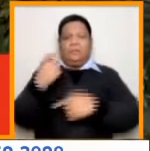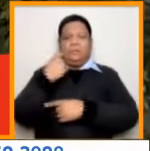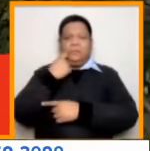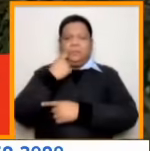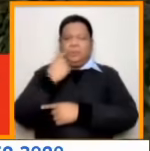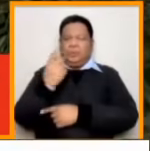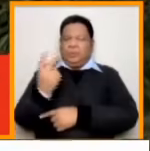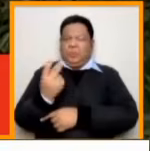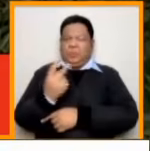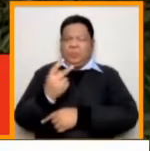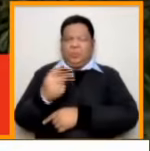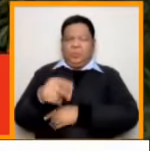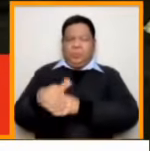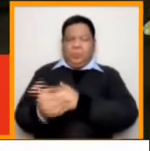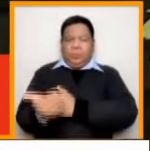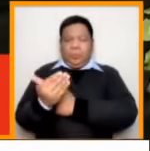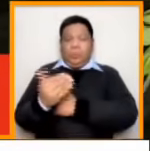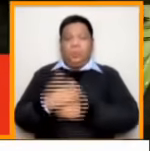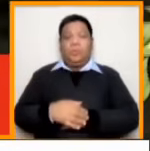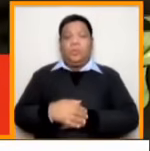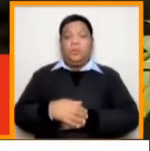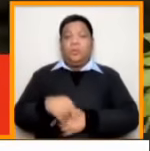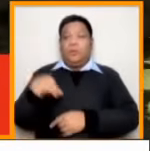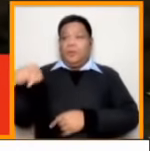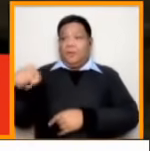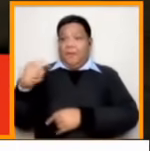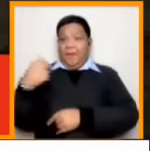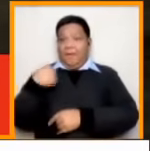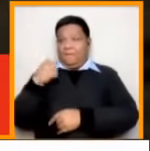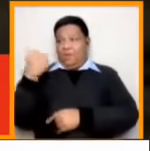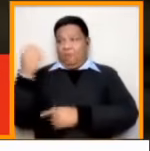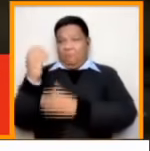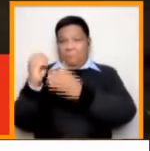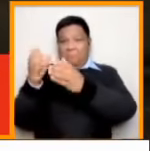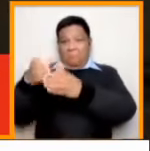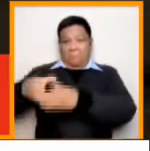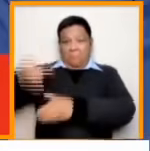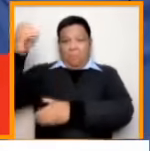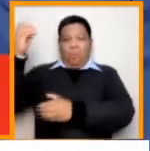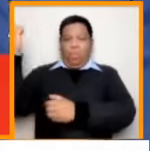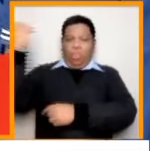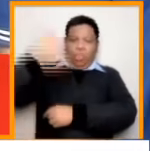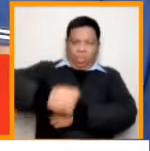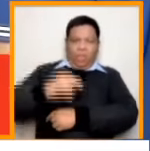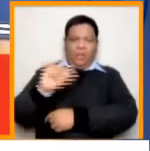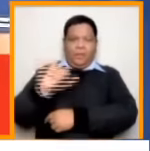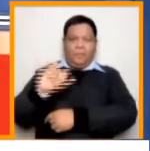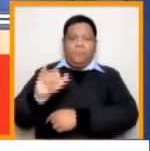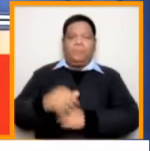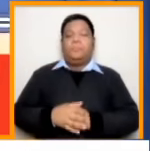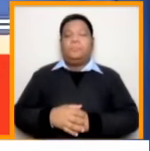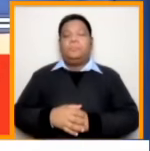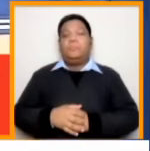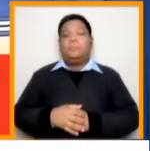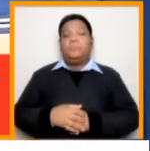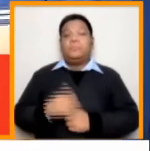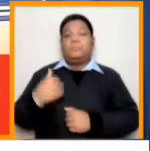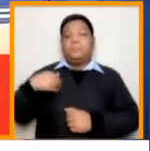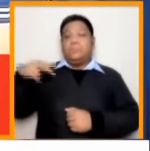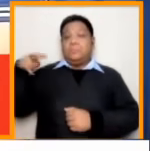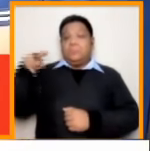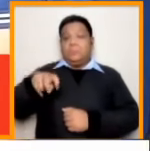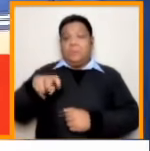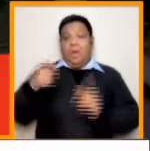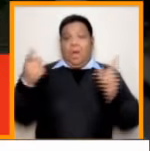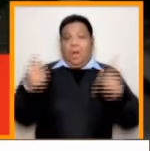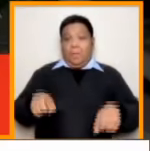Center Island ay natumba rin. Kaya nahila at humambalang ang mga kawad sa northbound lane. Kwento ng saksi, isang truck na pa-southbound ang nakahila sa